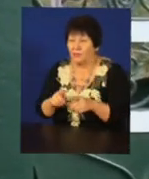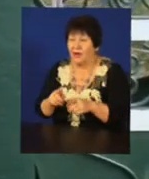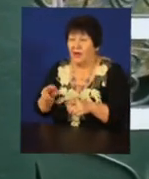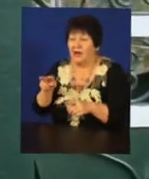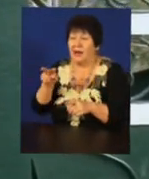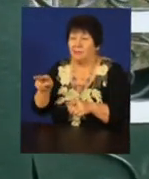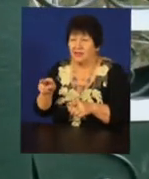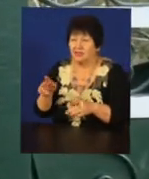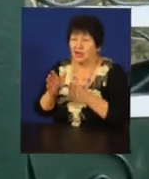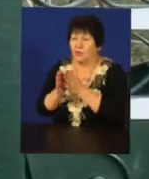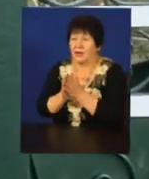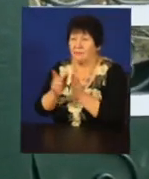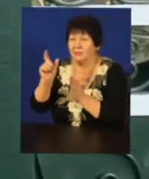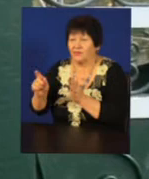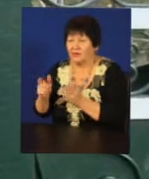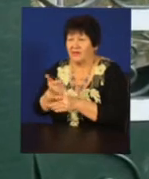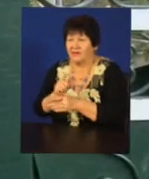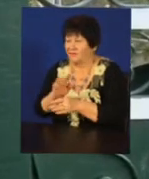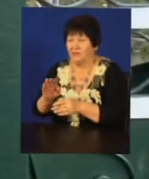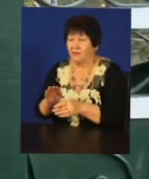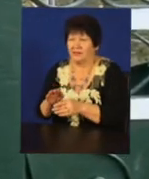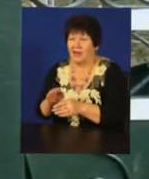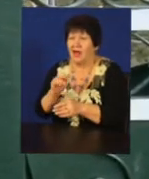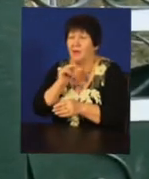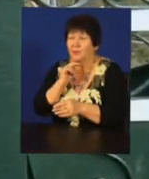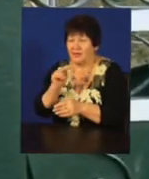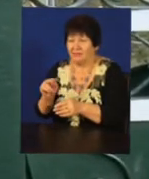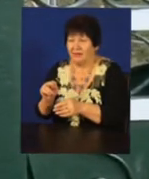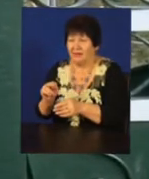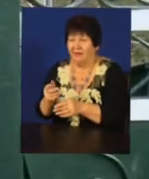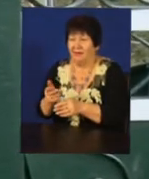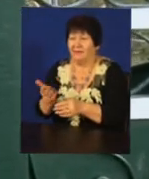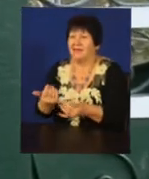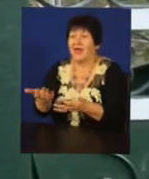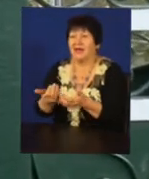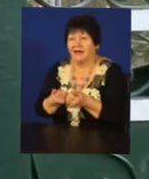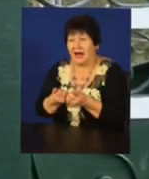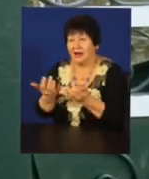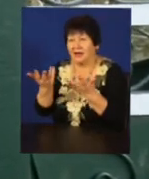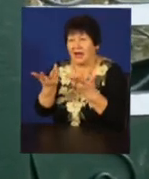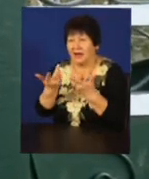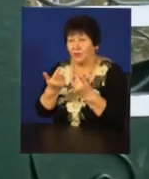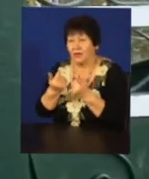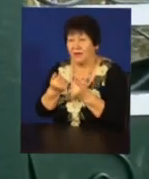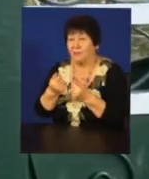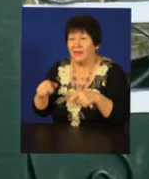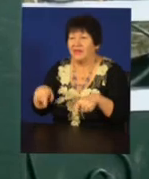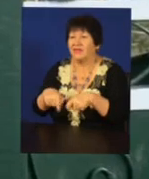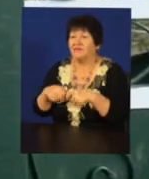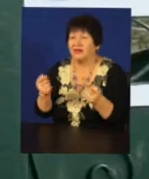aragaz. Rugăm persoanele să fie foarte prudente, să aibă în vedere, să iei în calcul